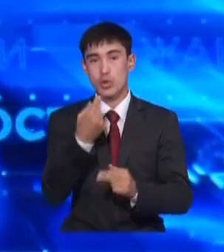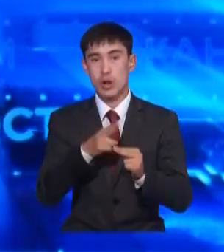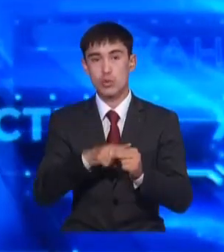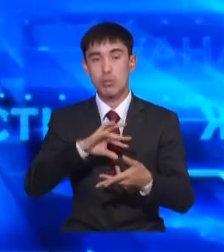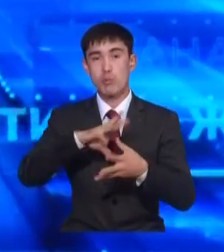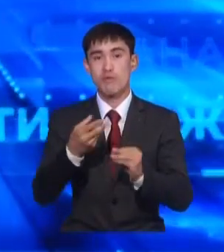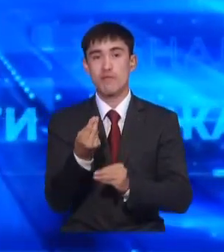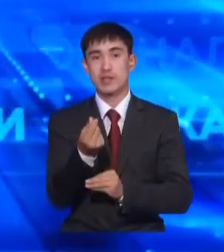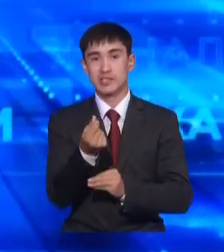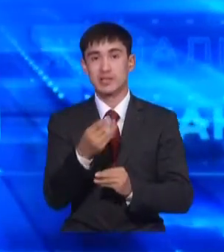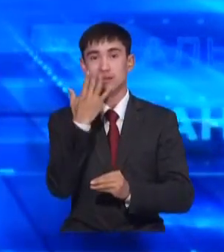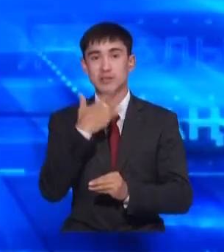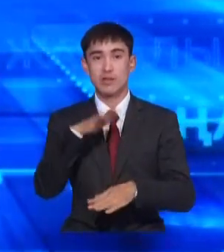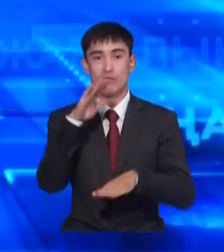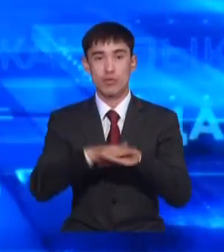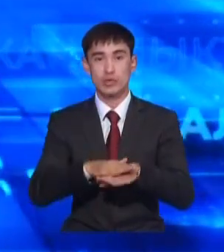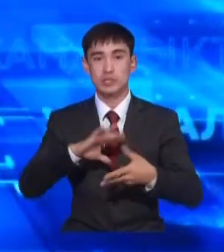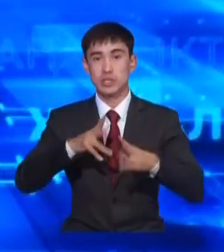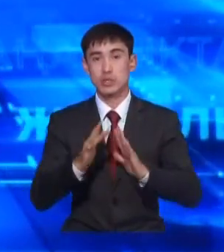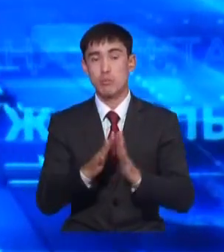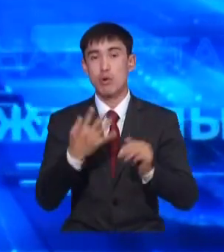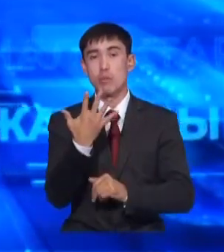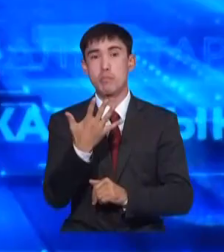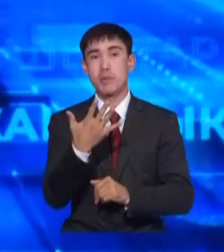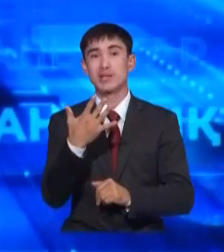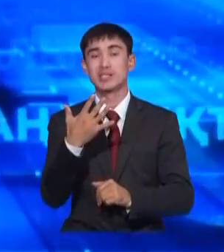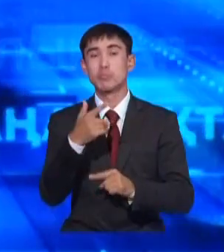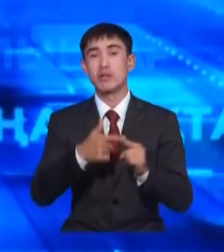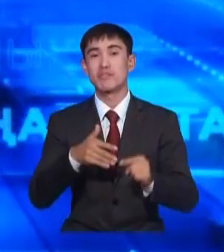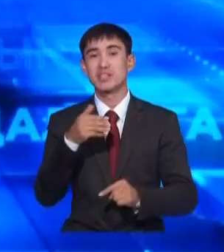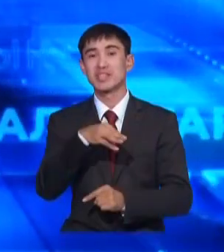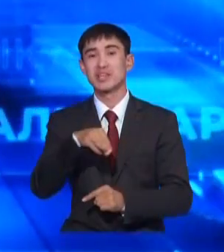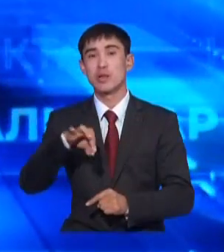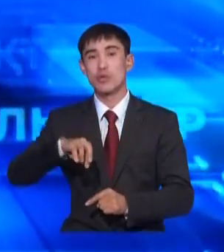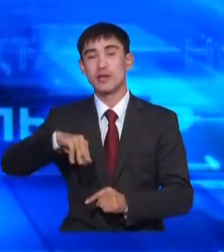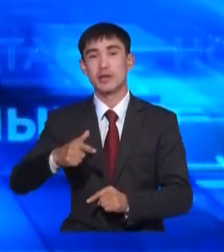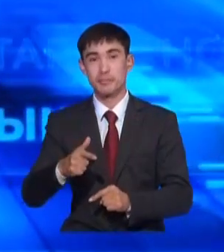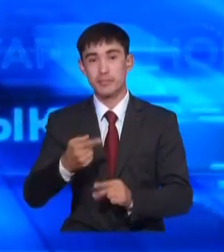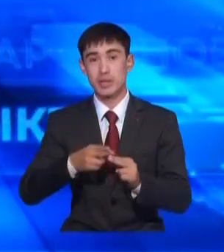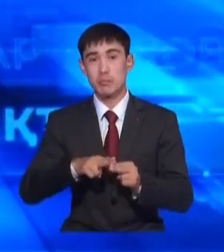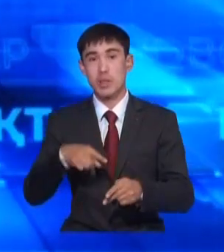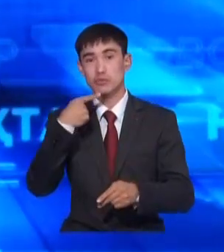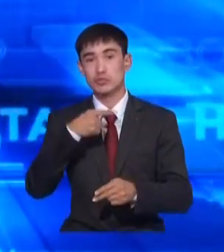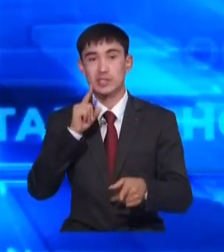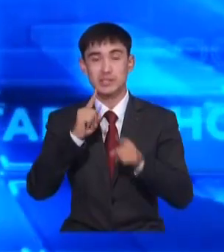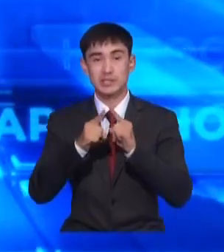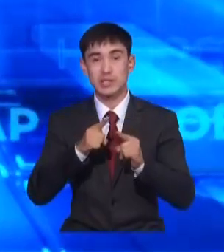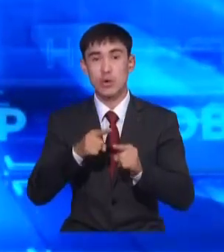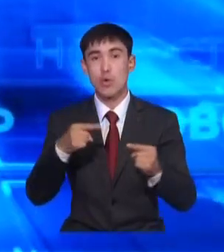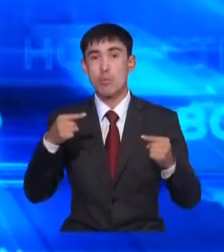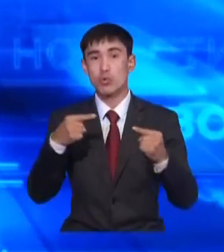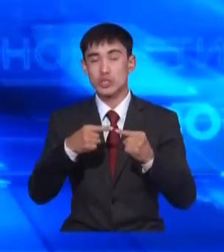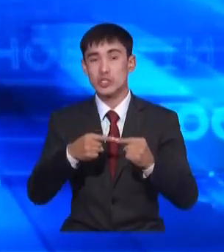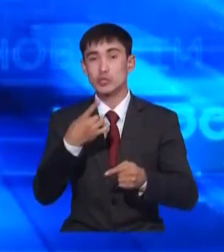котором объем финансирования из национального фонда составит более 5,5 триллионов тенге. Это было озвучено на заседании